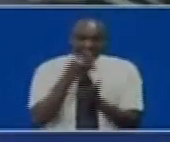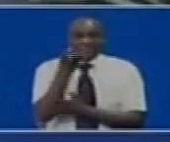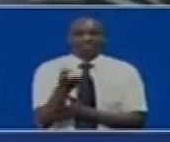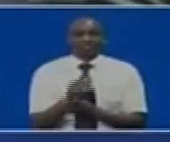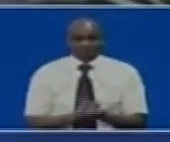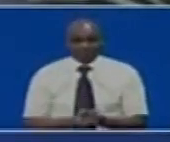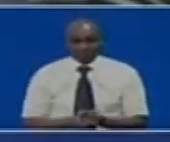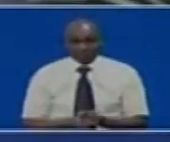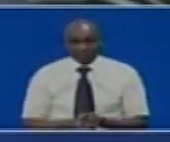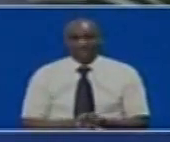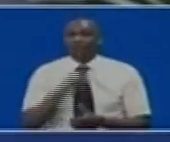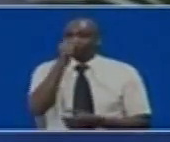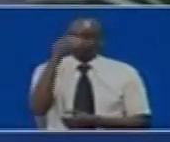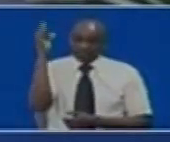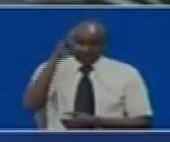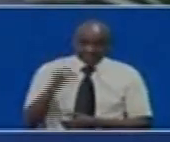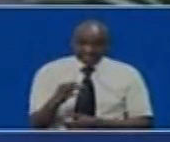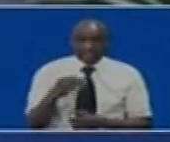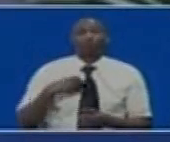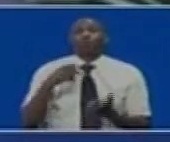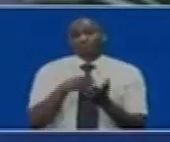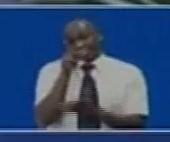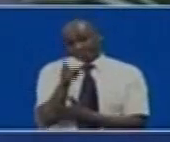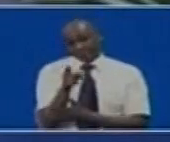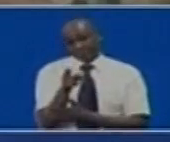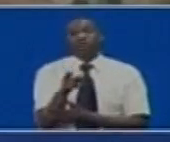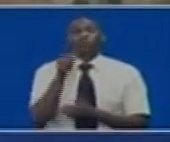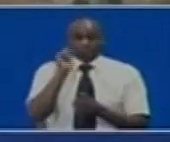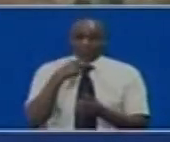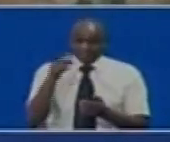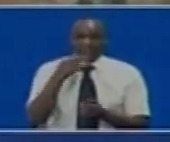duni. Ideally 50% if we would have paid him, we should have